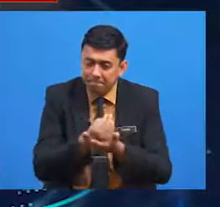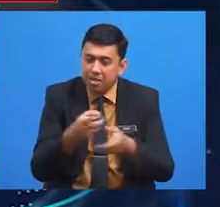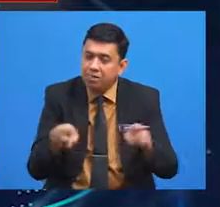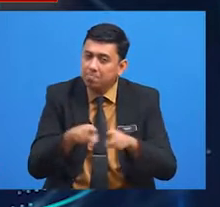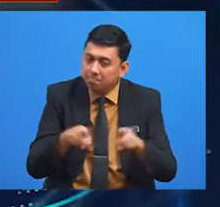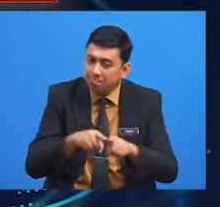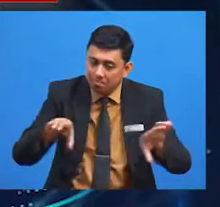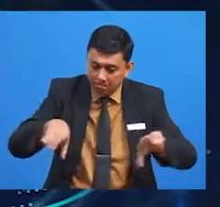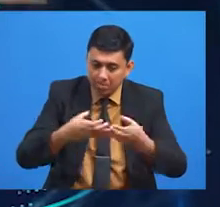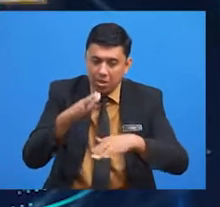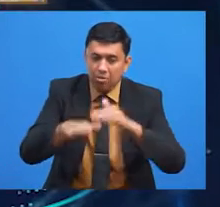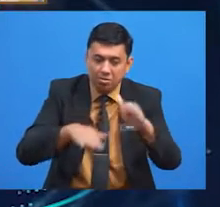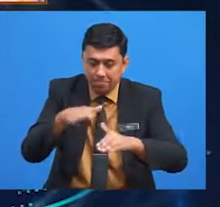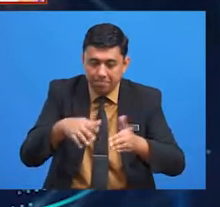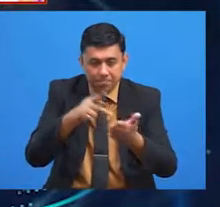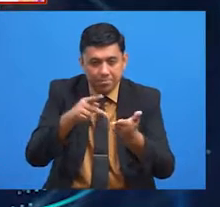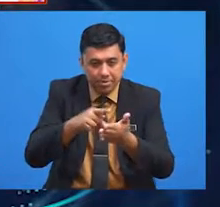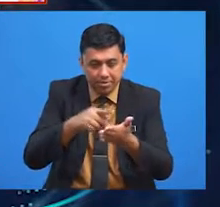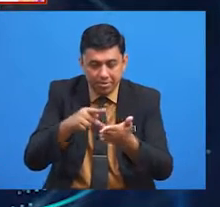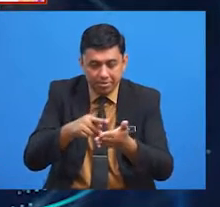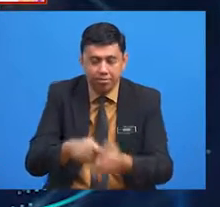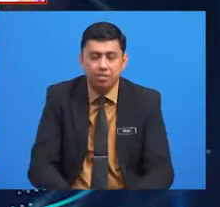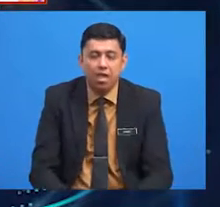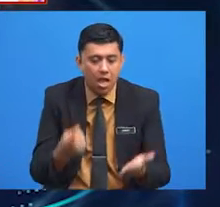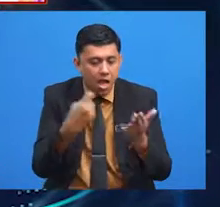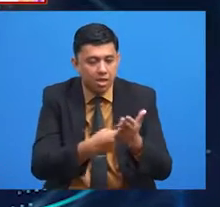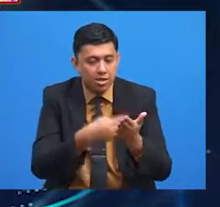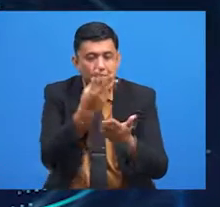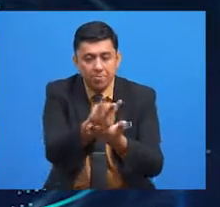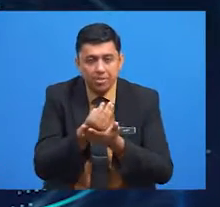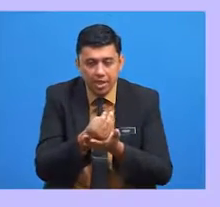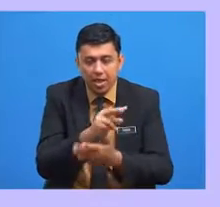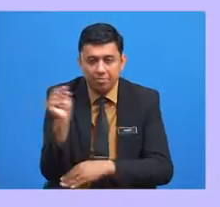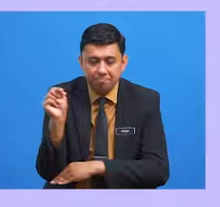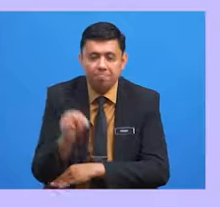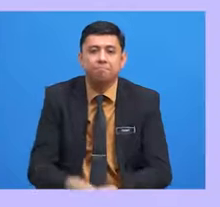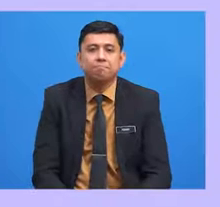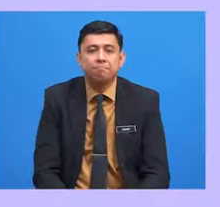sama-sama membuat langkah-langkah pengiraan keanjalan harga permintaan.